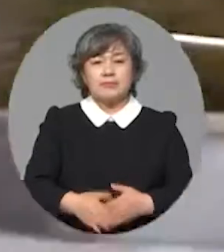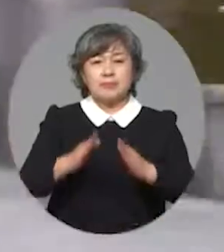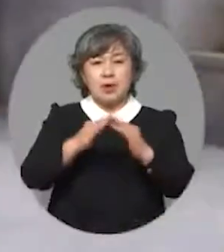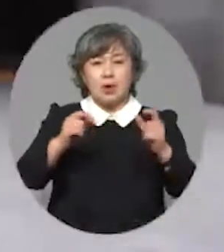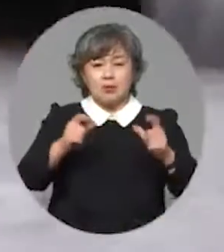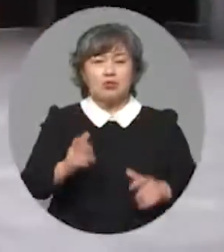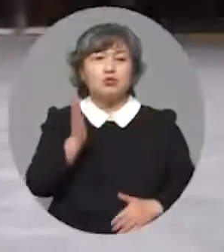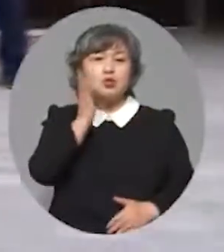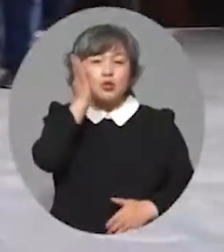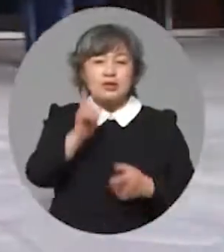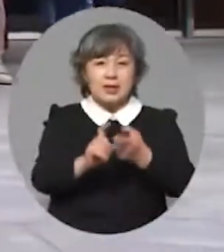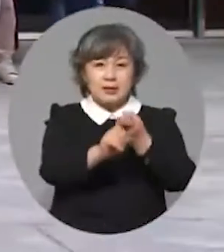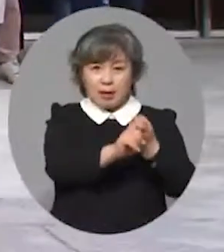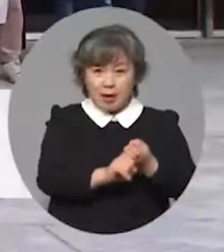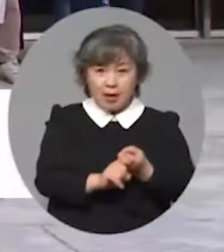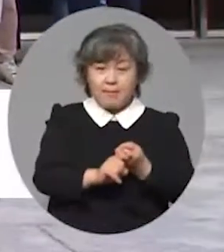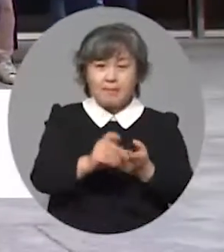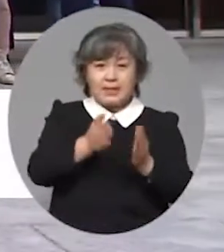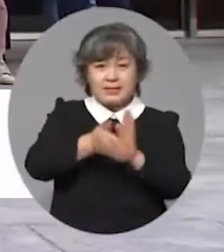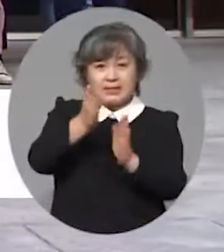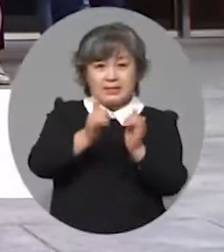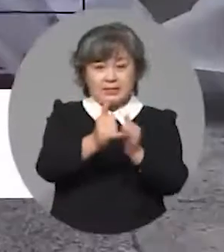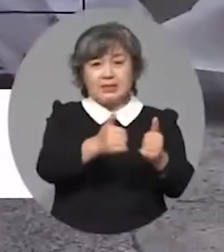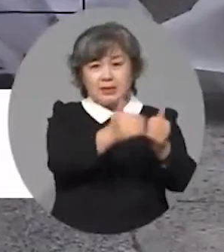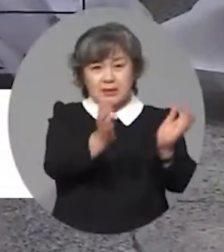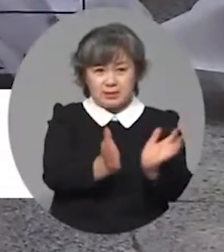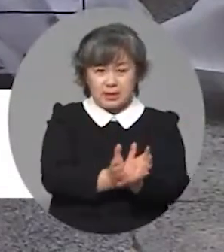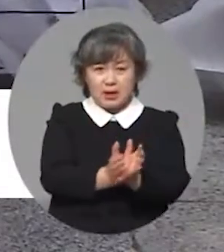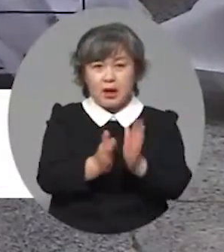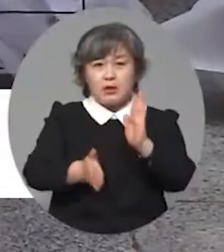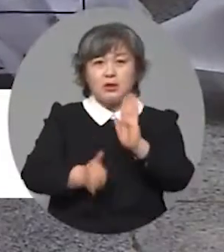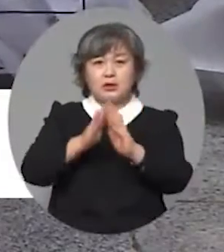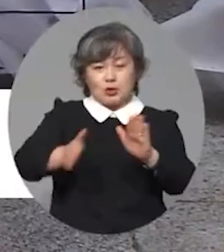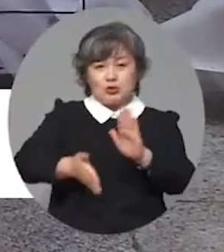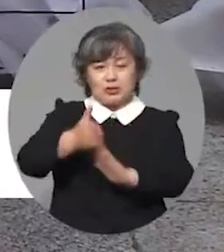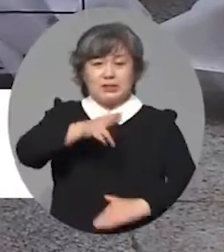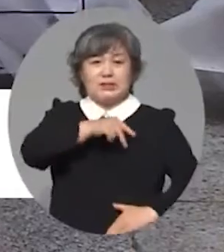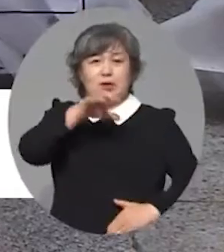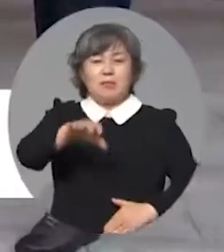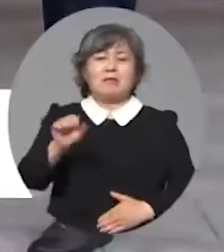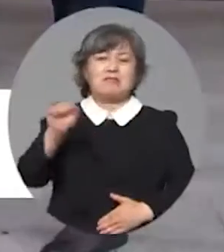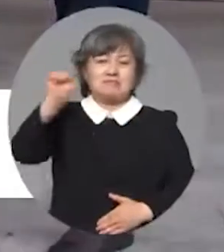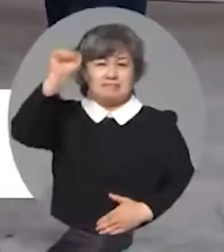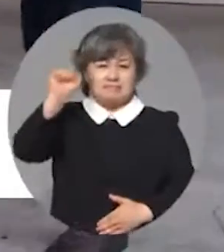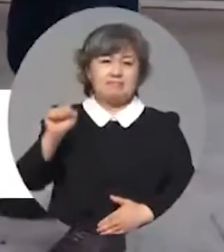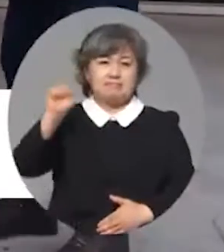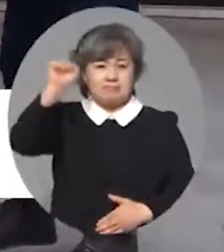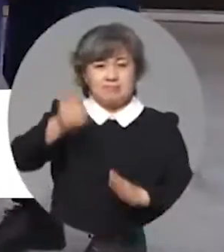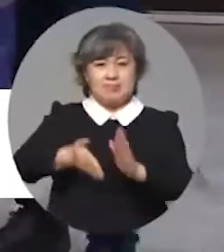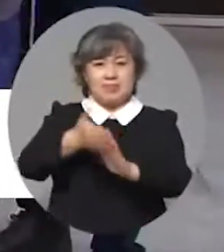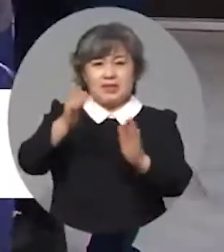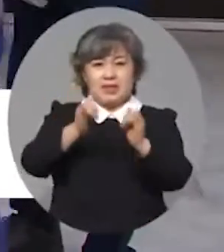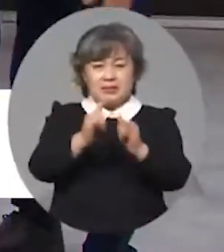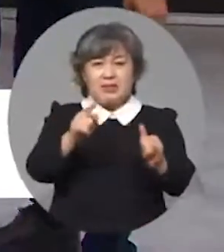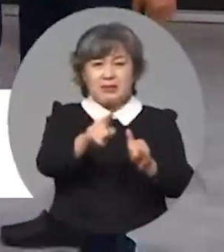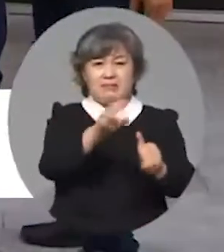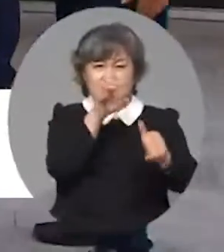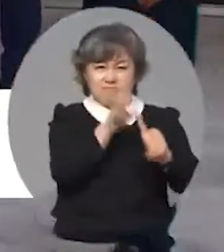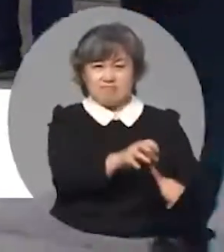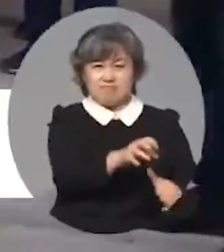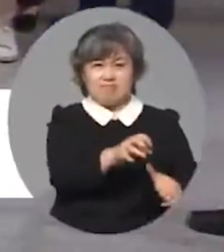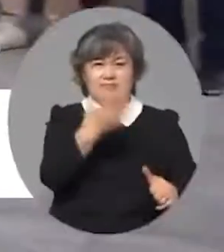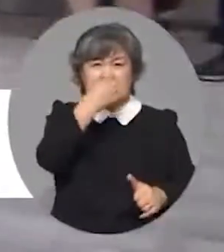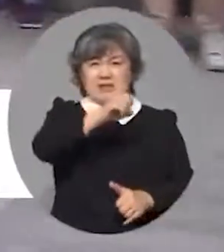전북 녹색연합을 비롯한 19개 시민단체가 전주시 의회 앞에서 집회를 열었습니다. 시민을 볼모로 쓰레기